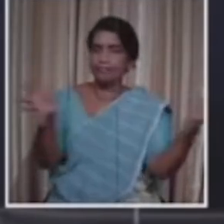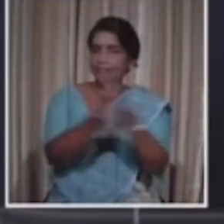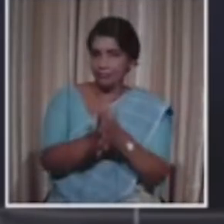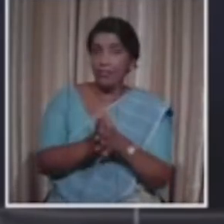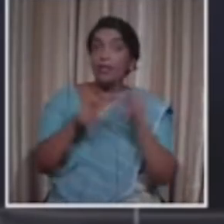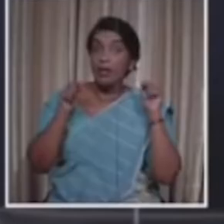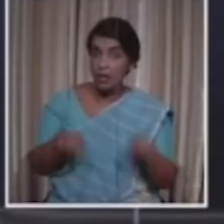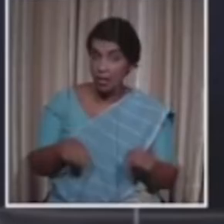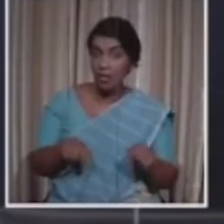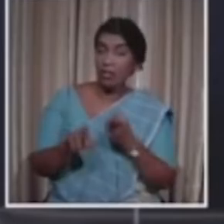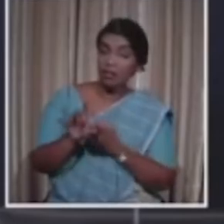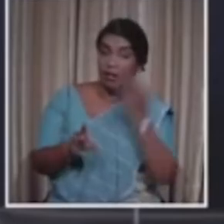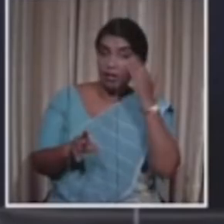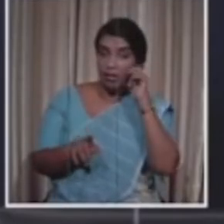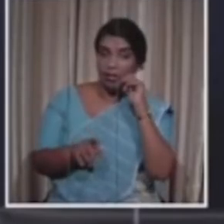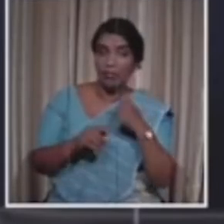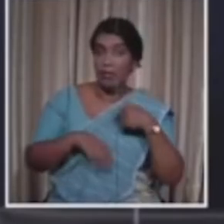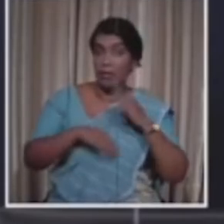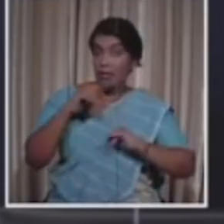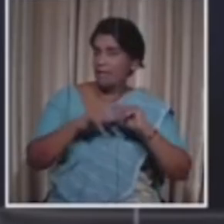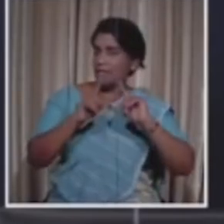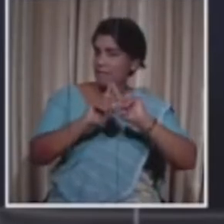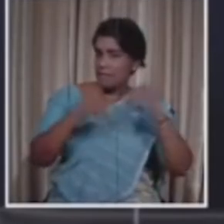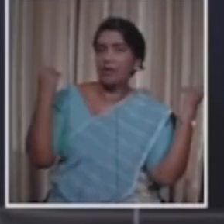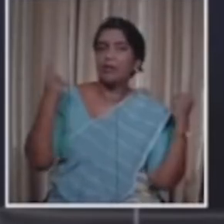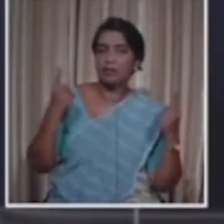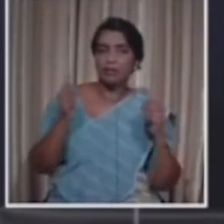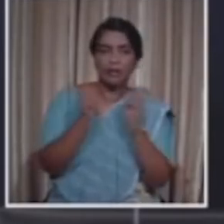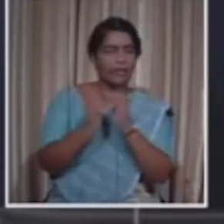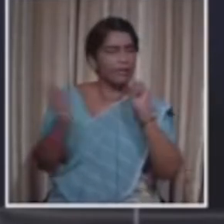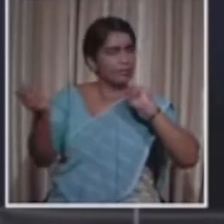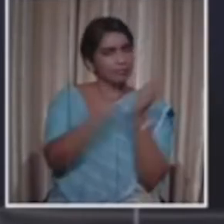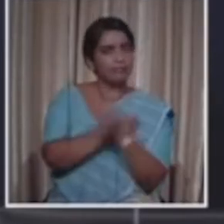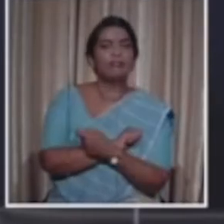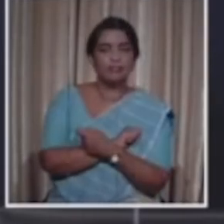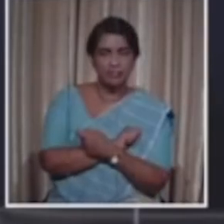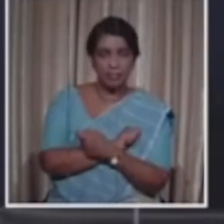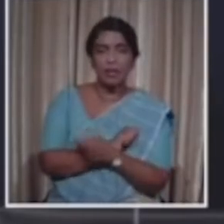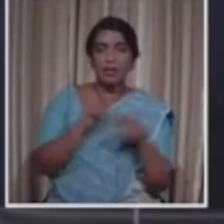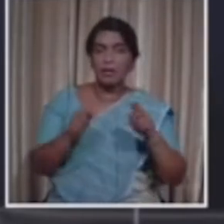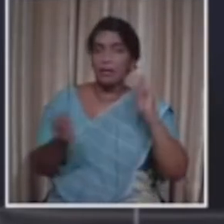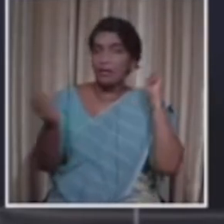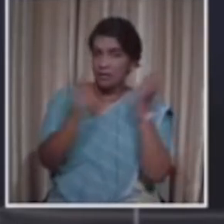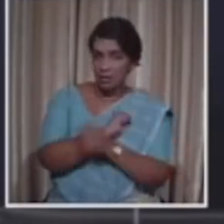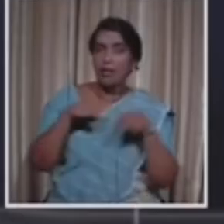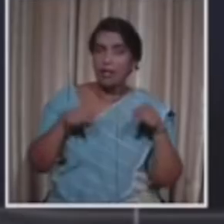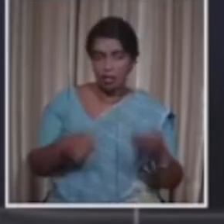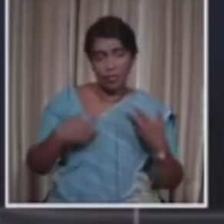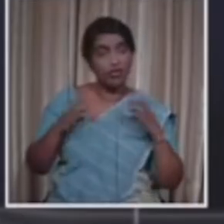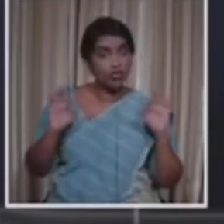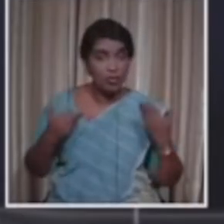අද තරුණ තරුණියෝ ක්‍රමයේ වෙනසක් ඉල්ලනවා. සිස්ටම් චේන්ජ්. දැන් සිස්ටම් චේන්ජ් එකකට එන්න අපි